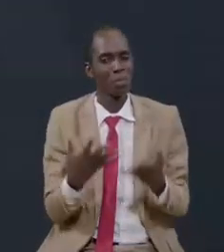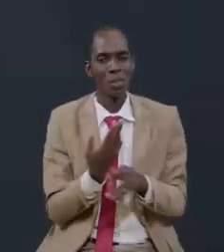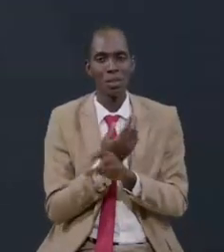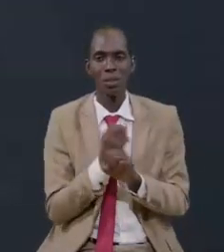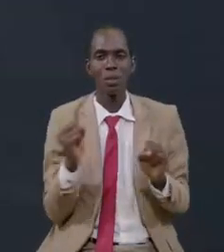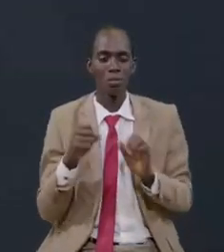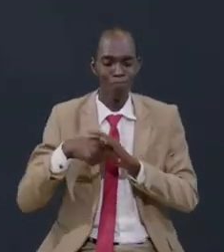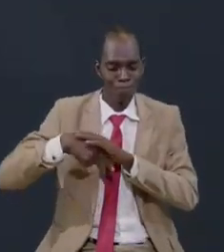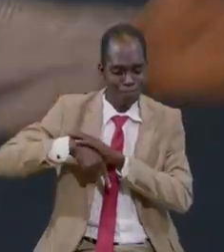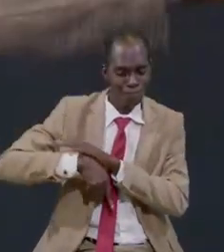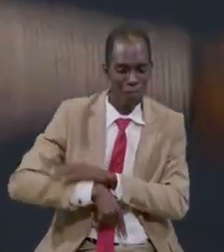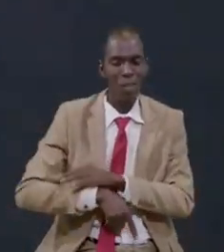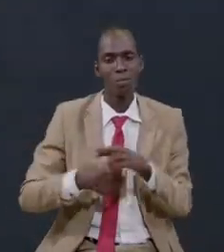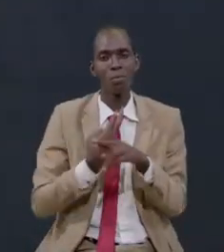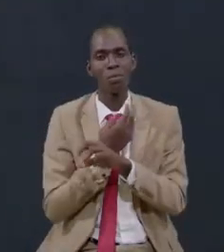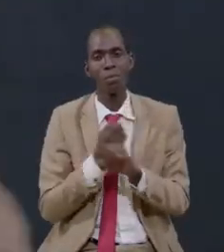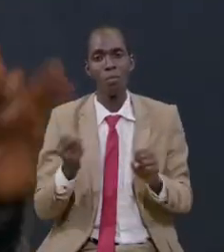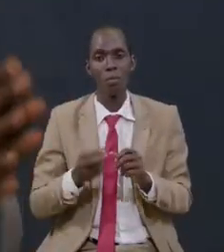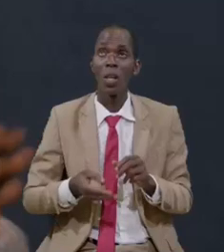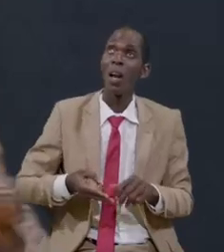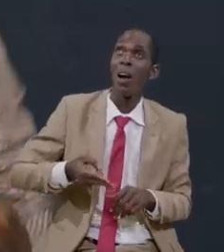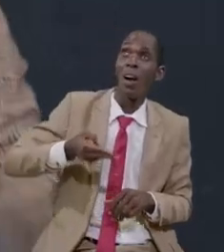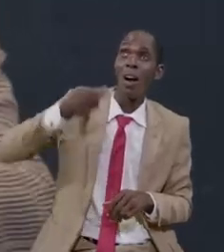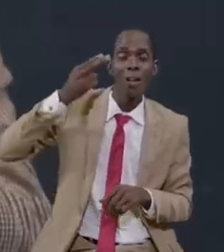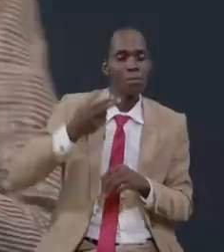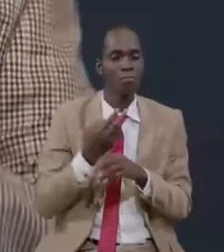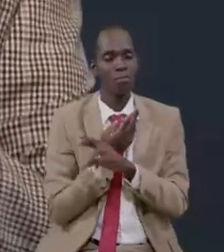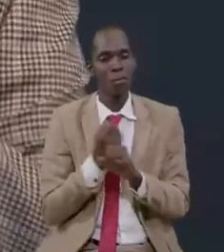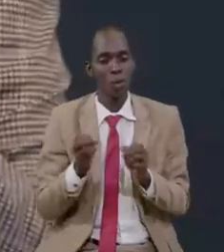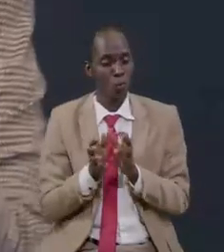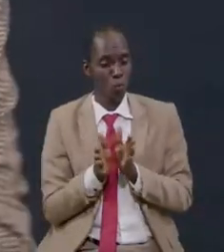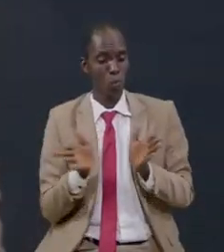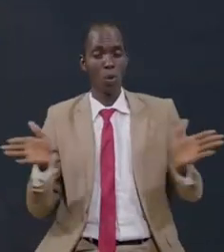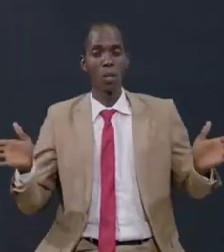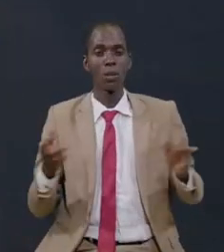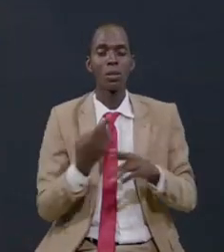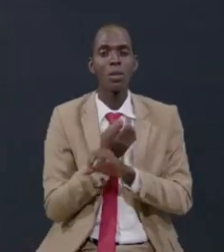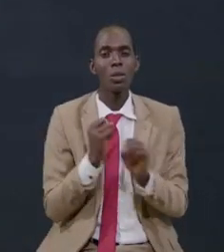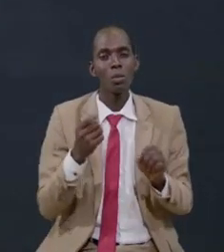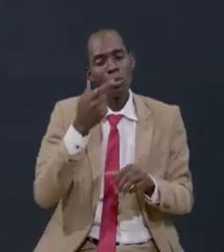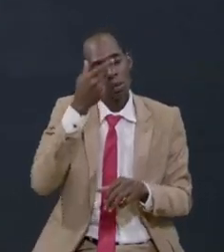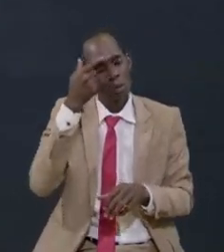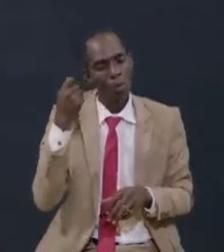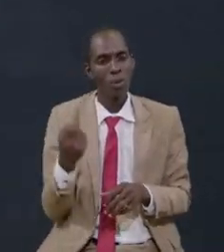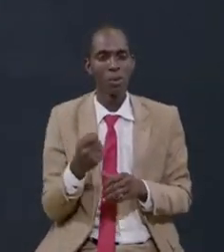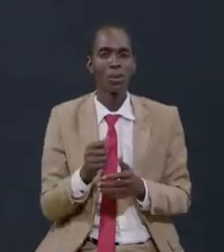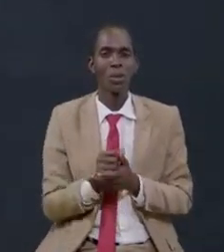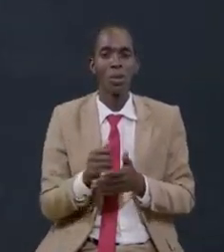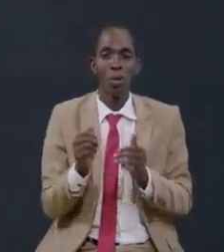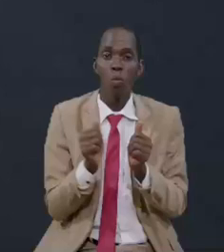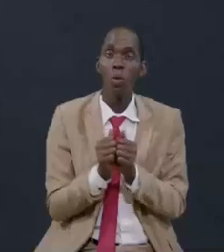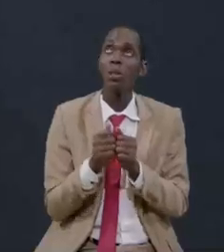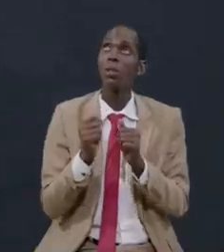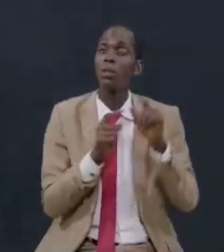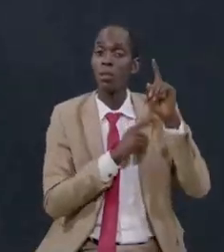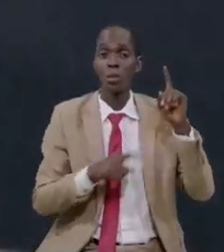Une rédemption profonde, une rédemption haute, une rédemption large. Parce que avec l'Éternel, car avec Dieu,